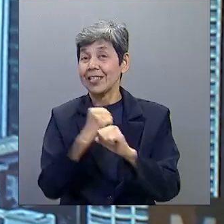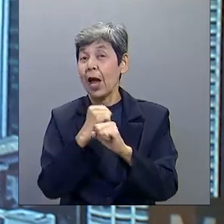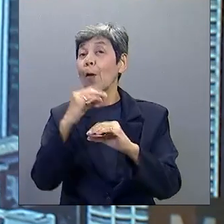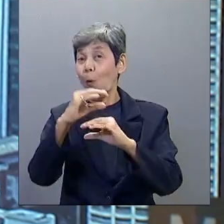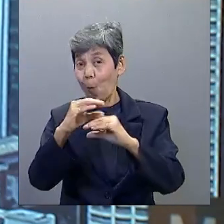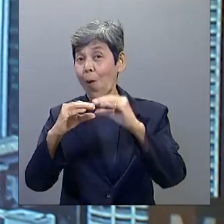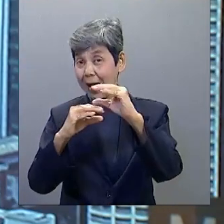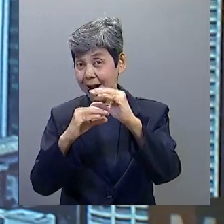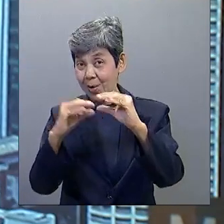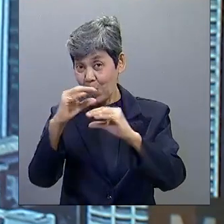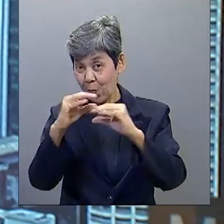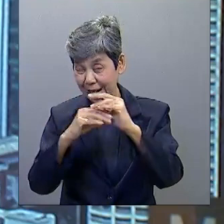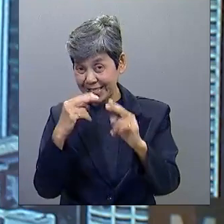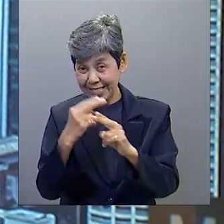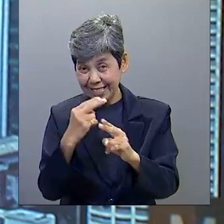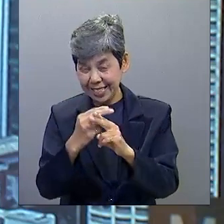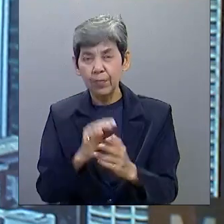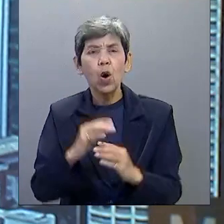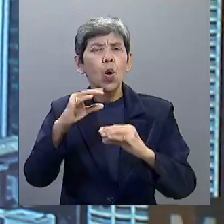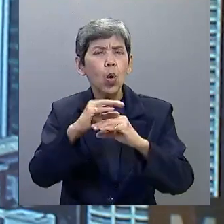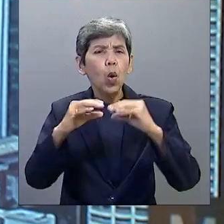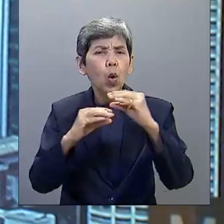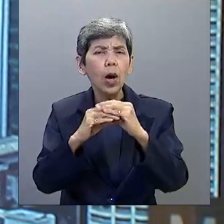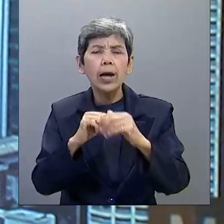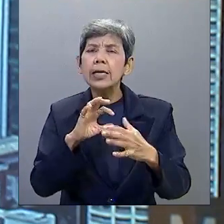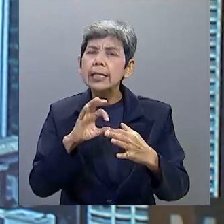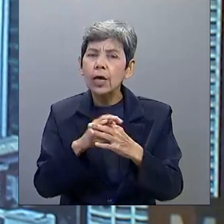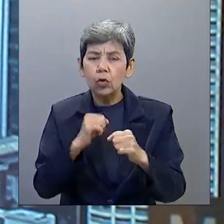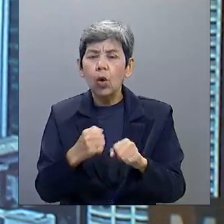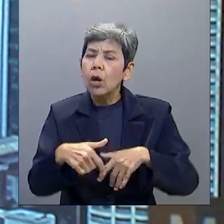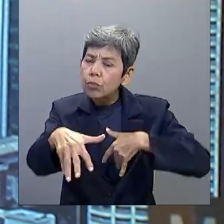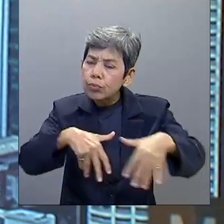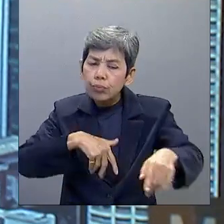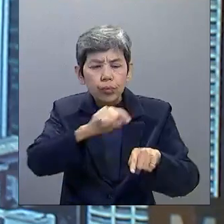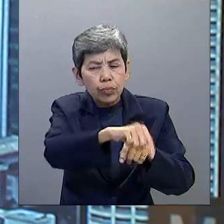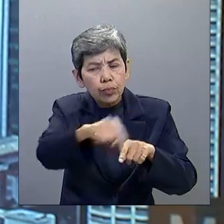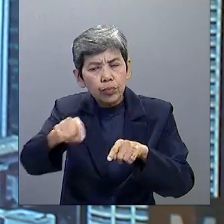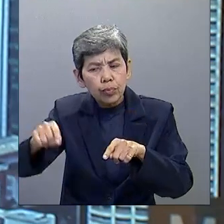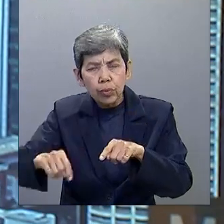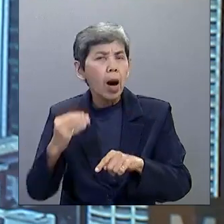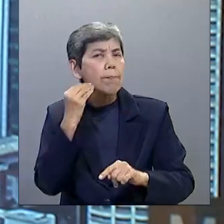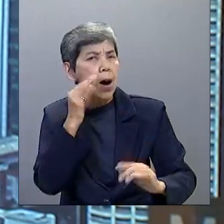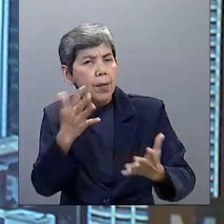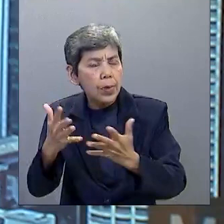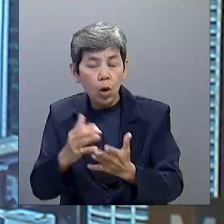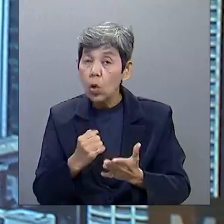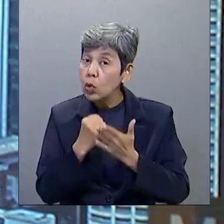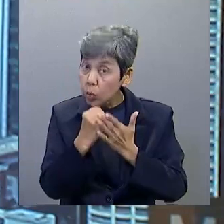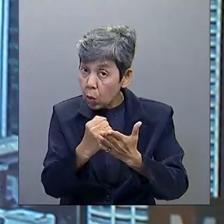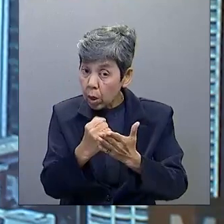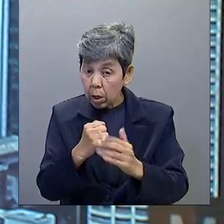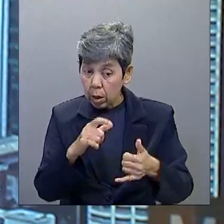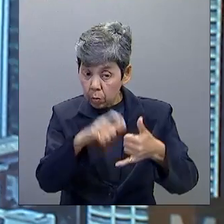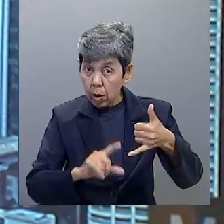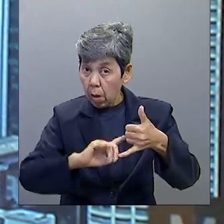ขึ้นมาค่ะคุณผู้ชมกับโครงการที่ชื่อว่าโครงการสุขภาวะข้างถนนนะคะโครงการนี้จะเป็นอย่างไรแล้วสามารถช่วยพัฒน